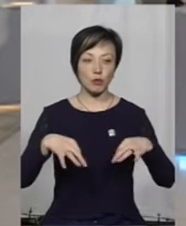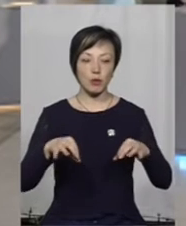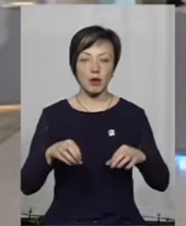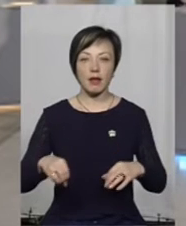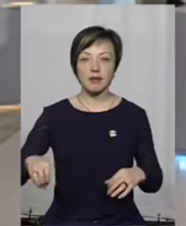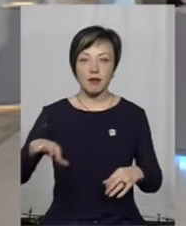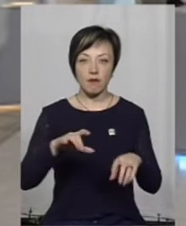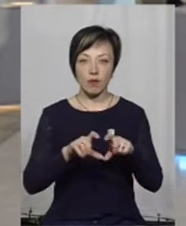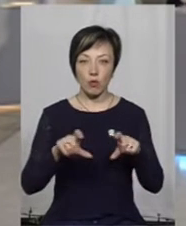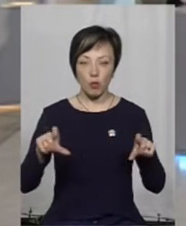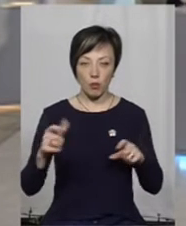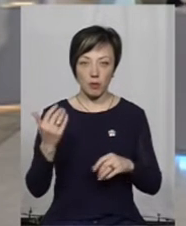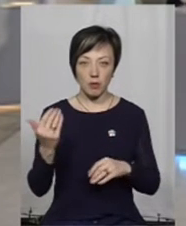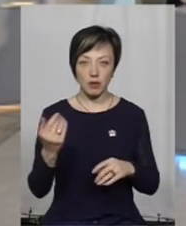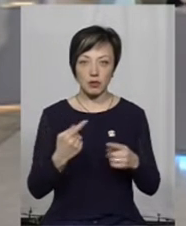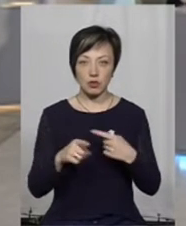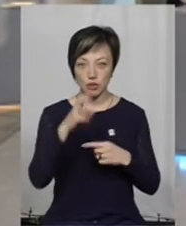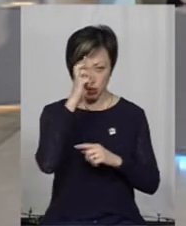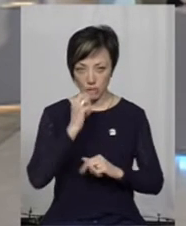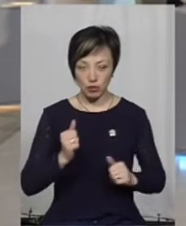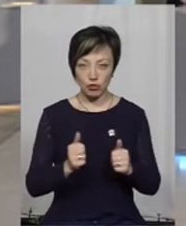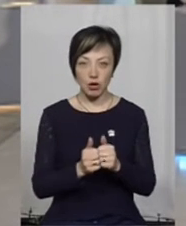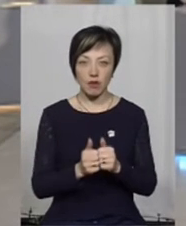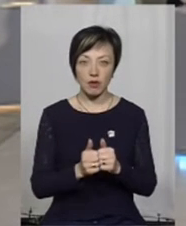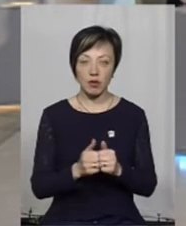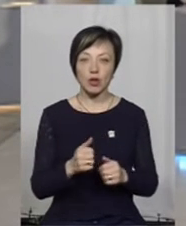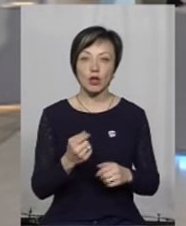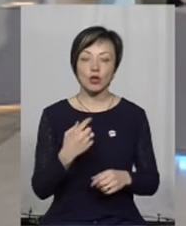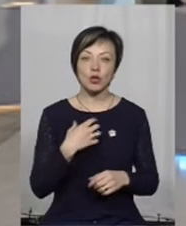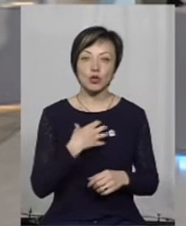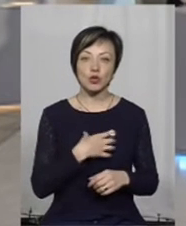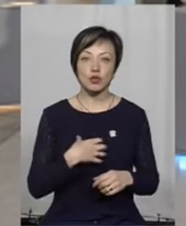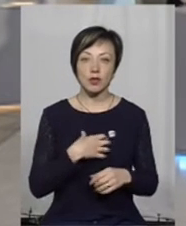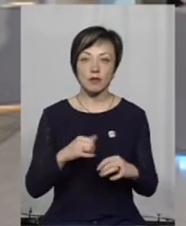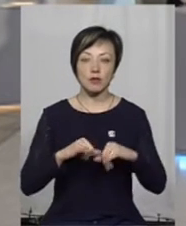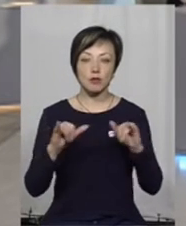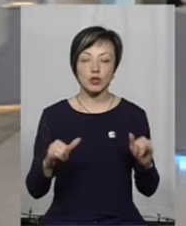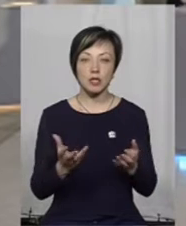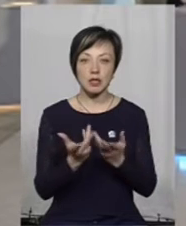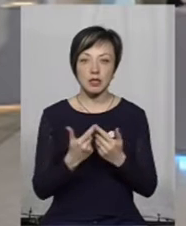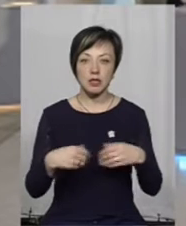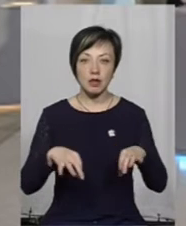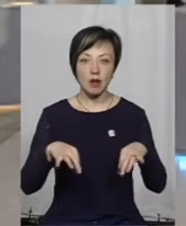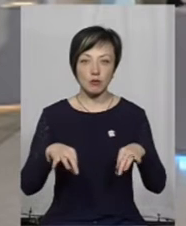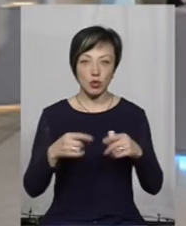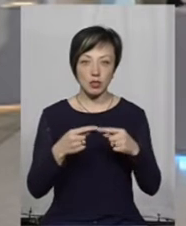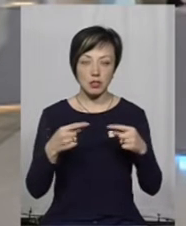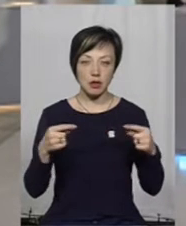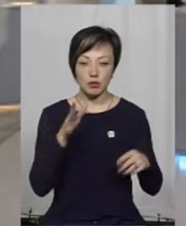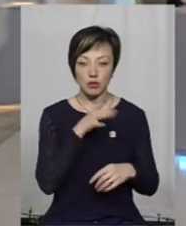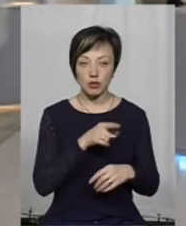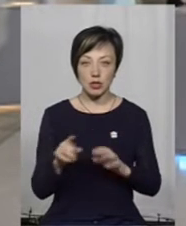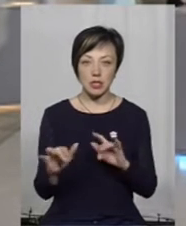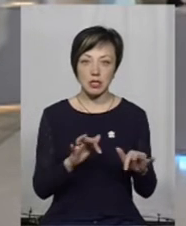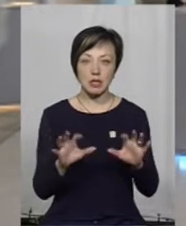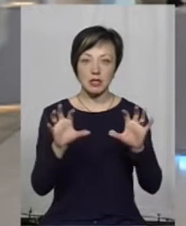автомобілів з Європи, з інших держав, воно суттєво збільшилось кількість транспортних засобів. Під час